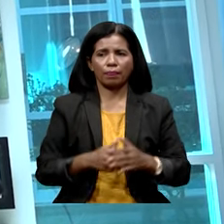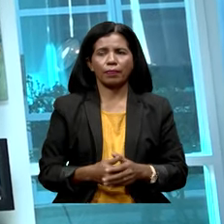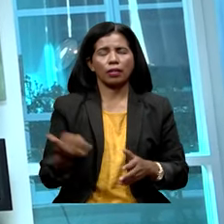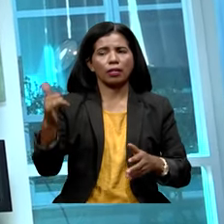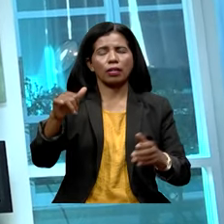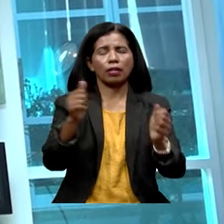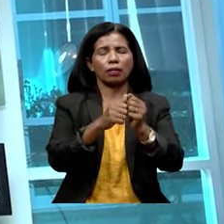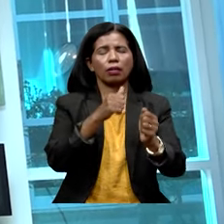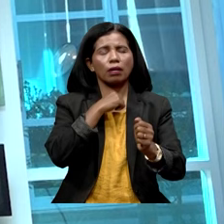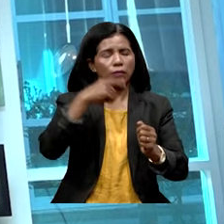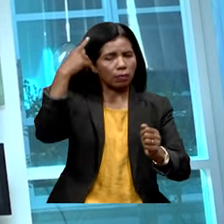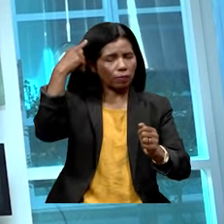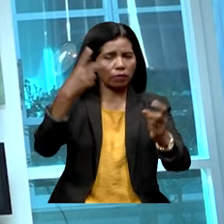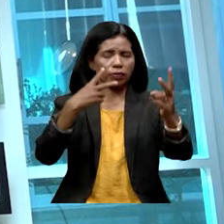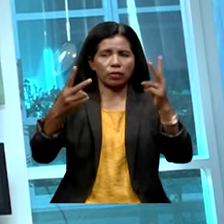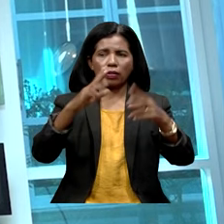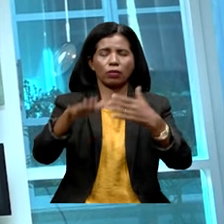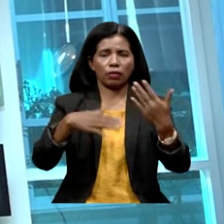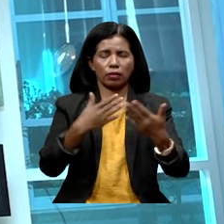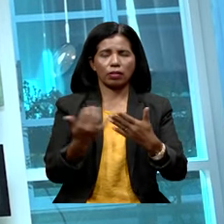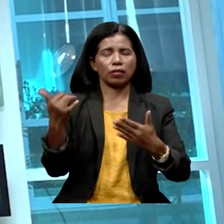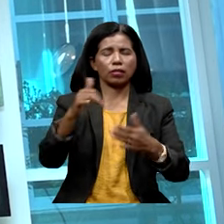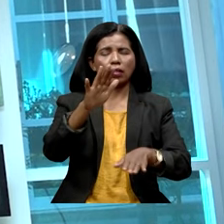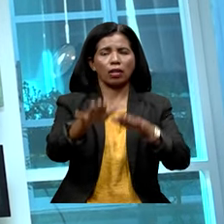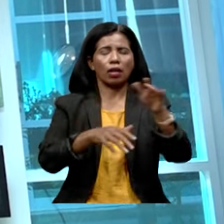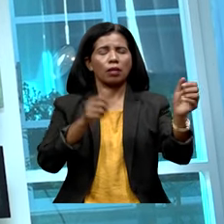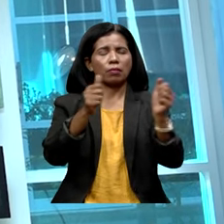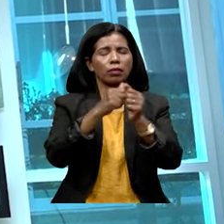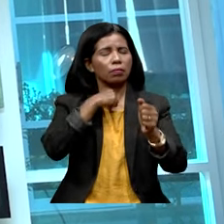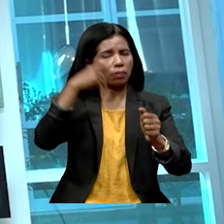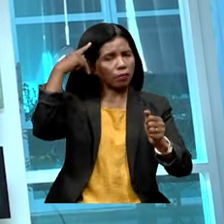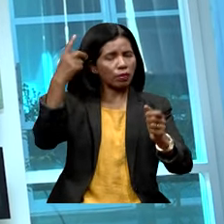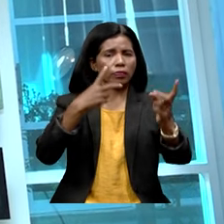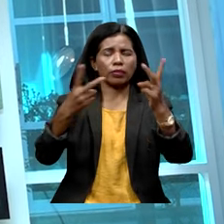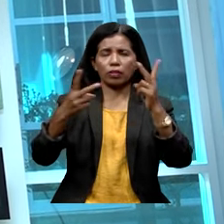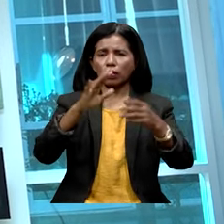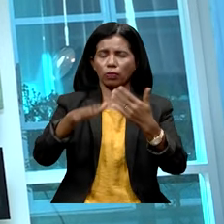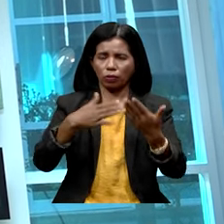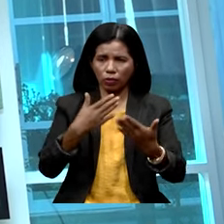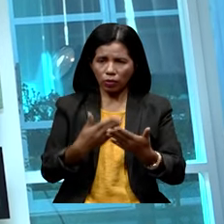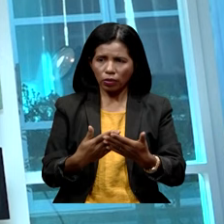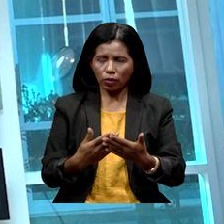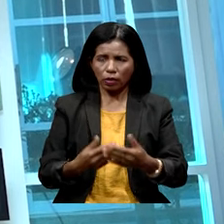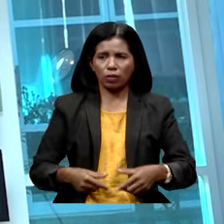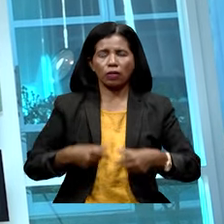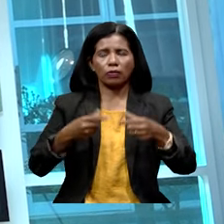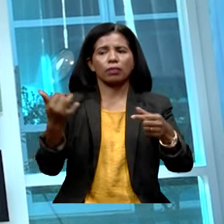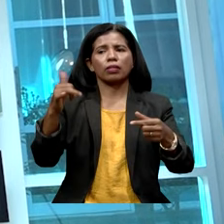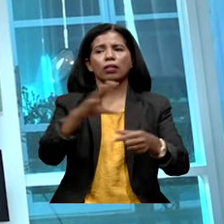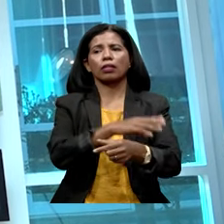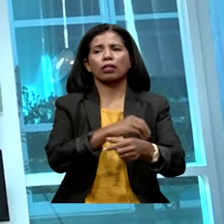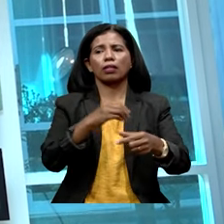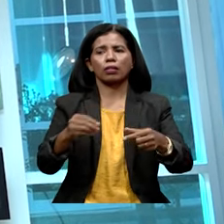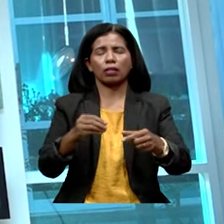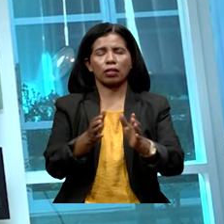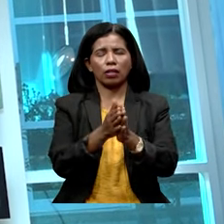durante papa ni visita ni tomak. Duni sihir saya lahu akompanya papa ni visita ni tomak. Oh, entrega mas basira kan sihirnya bilet